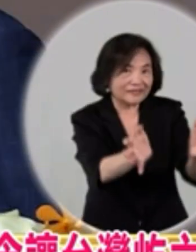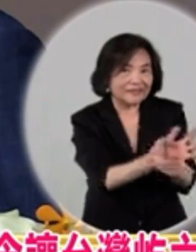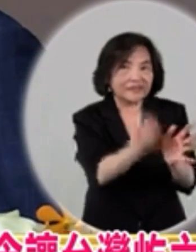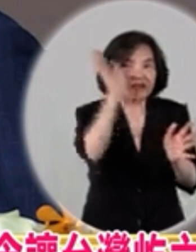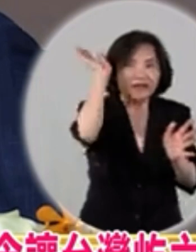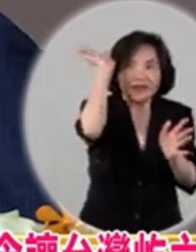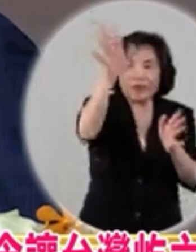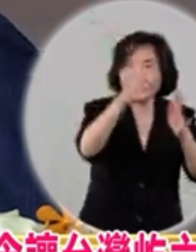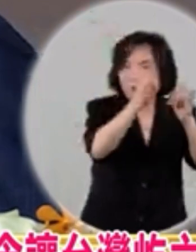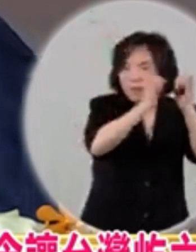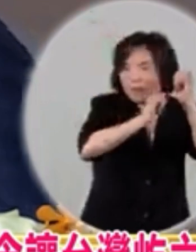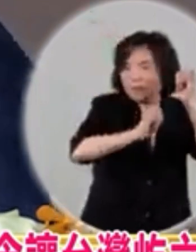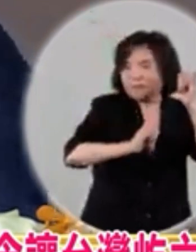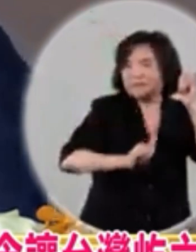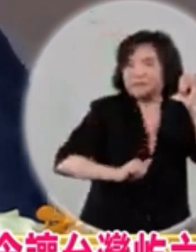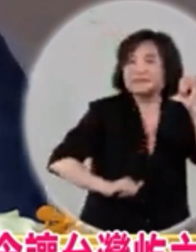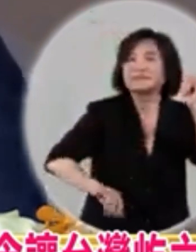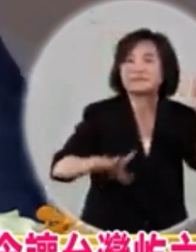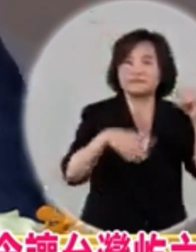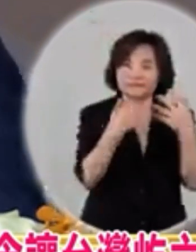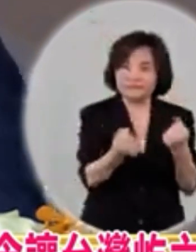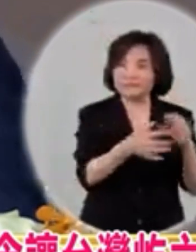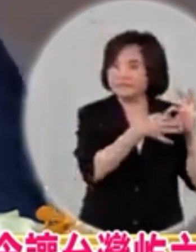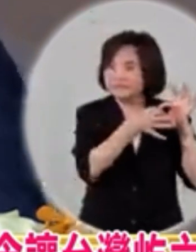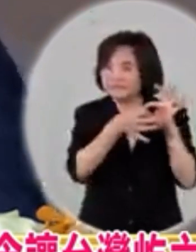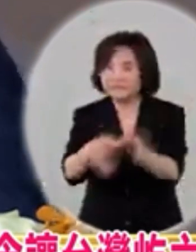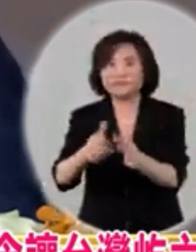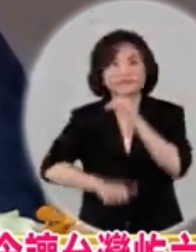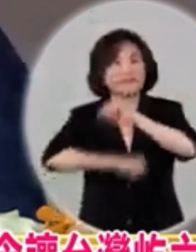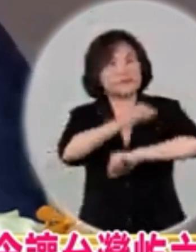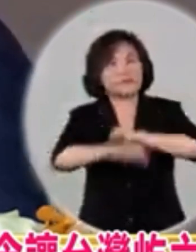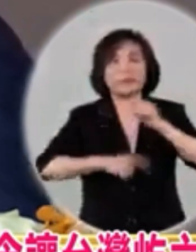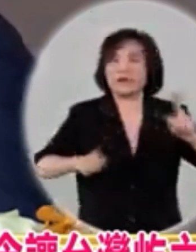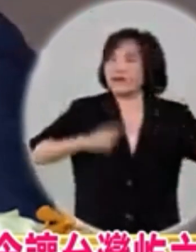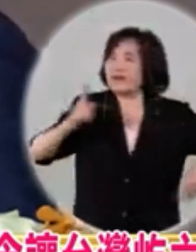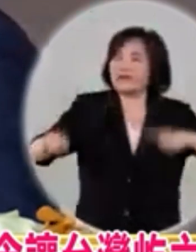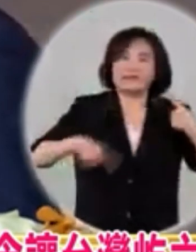世代代继续自由奔放下去。